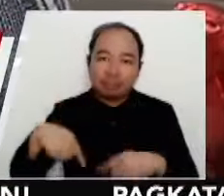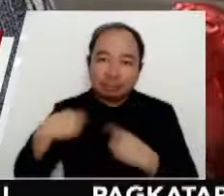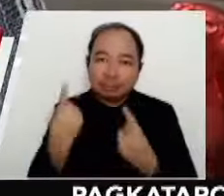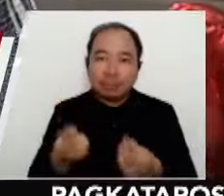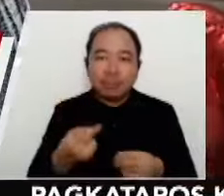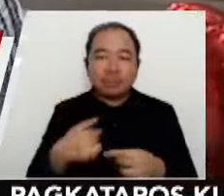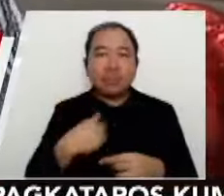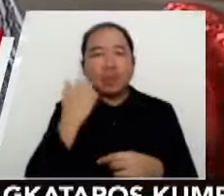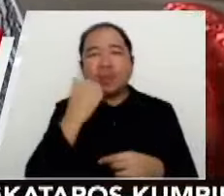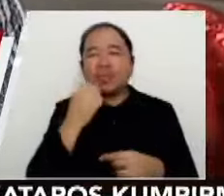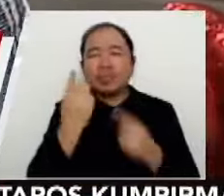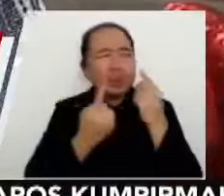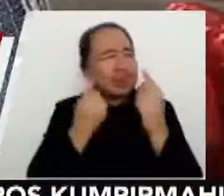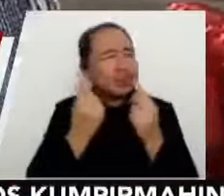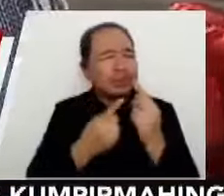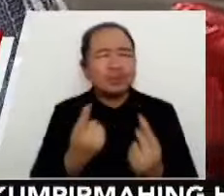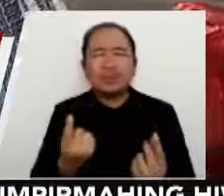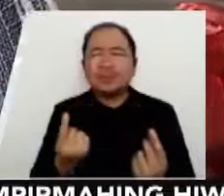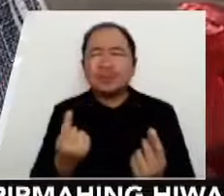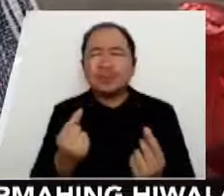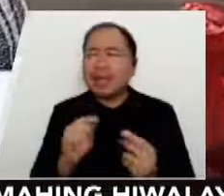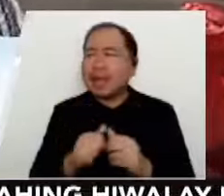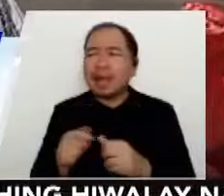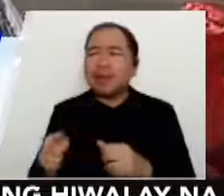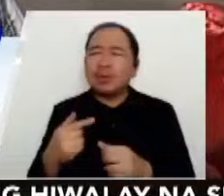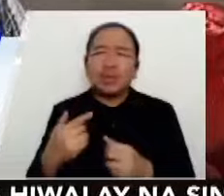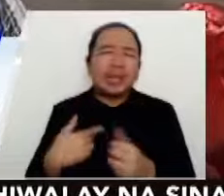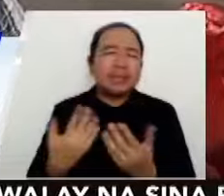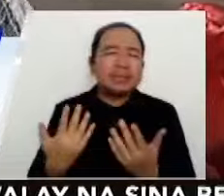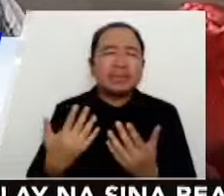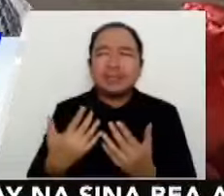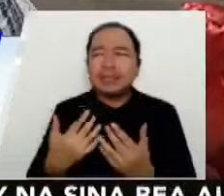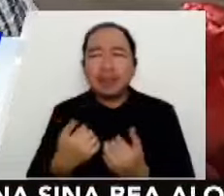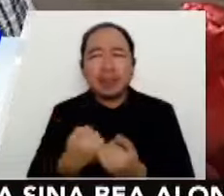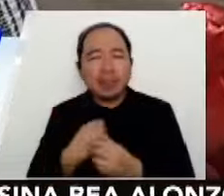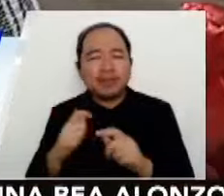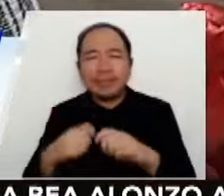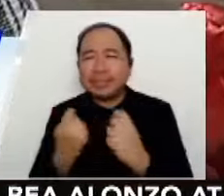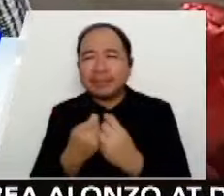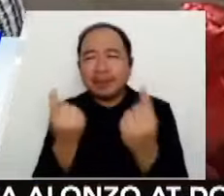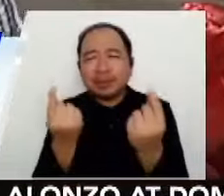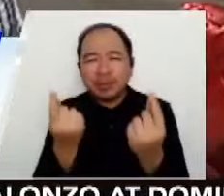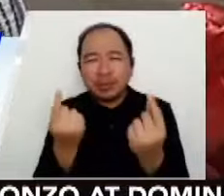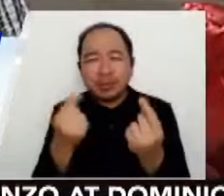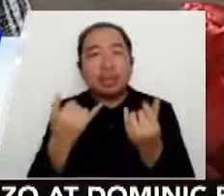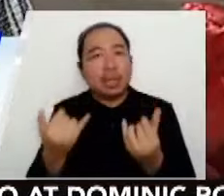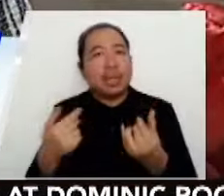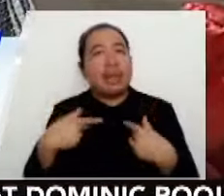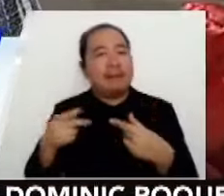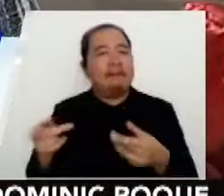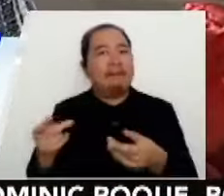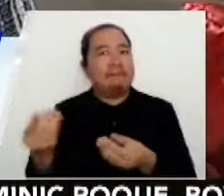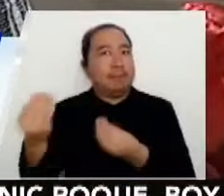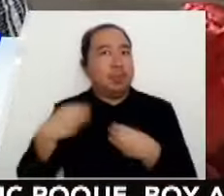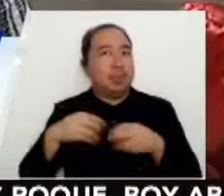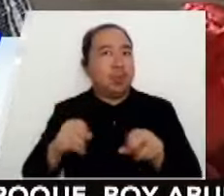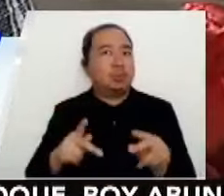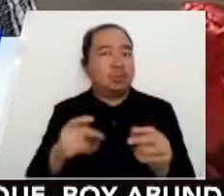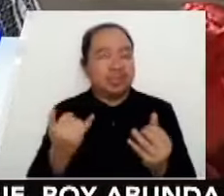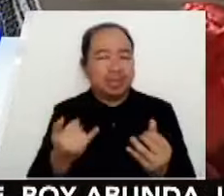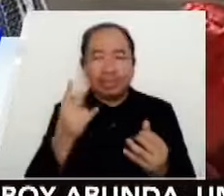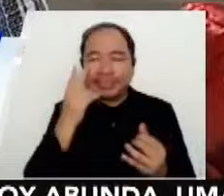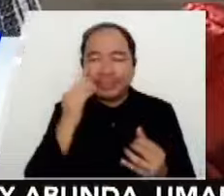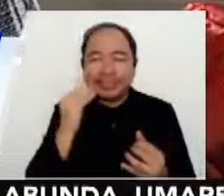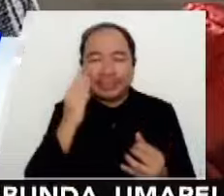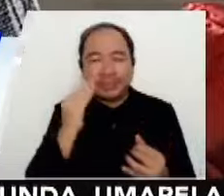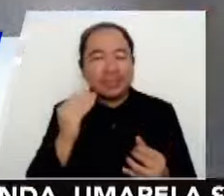nag-wonder kung ano ba mga ginagawa ng love teams, anong feeling magka-love team. So ngayon, binigyan kami ng management ng opportunity to experience